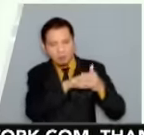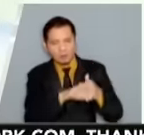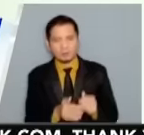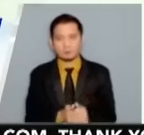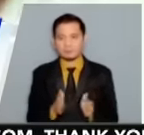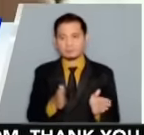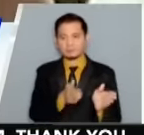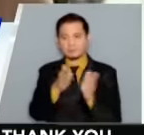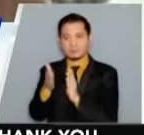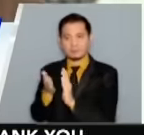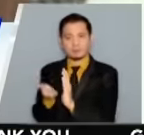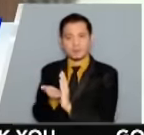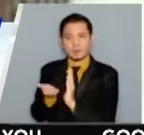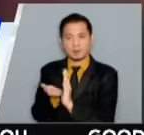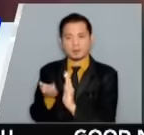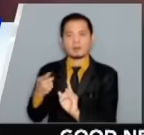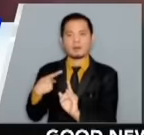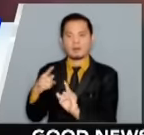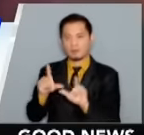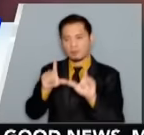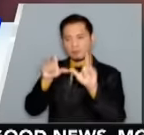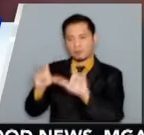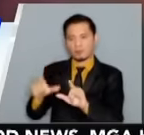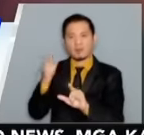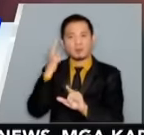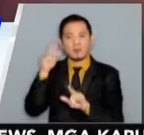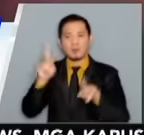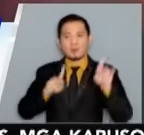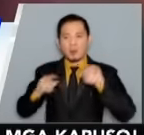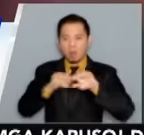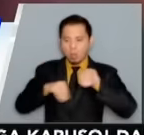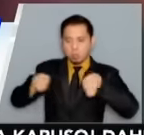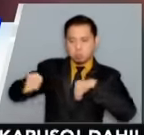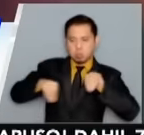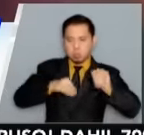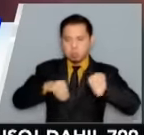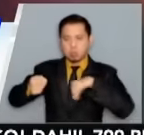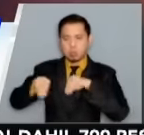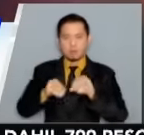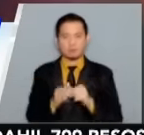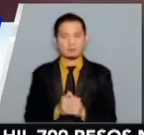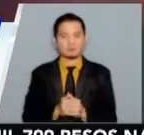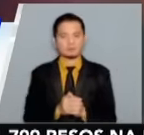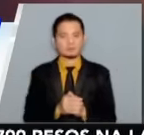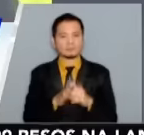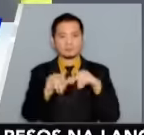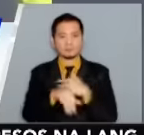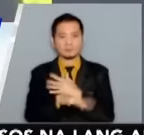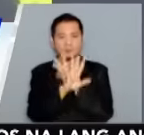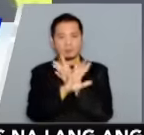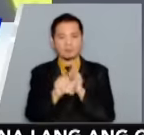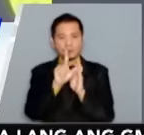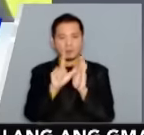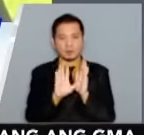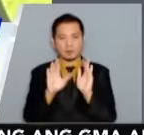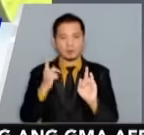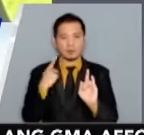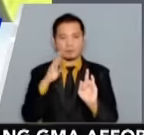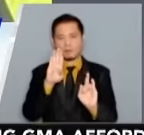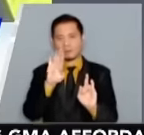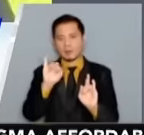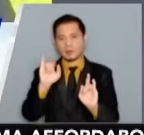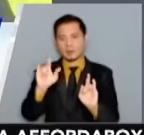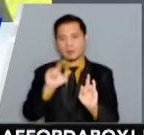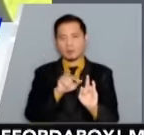ang kasong qualified trafficking. Nagrekomenda ang Davao City Prosecutor ng piyansang 180,000 pesos para sa